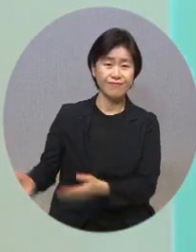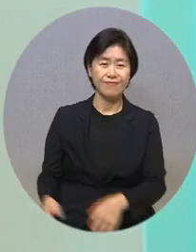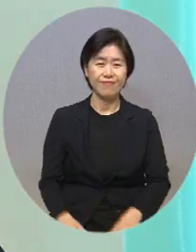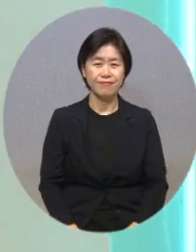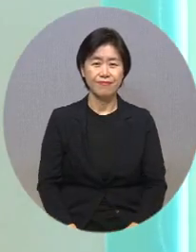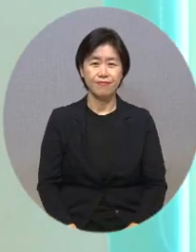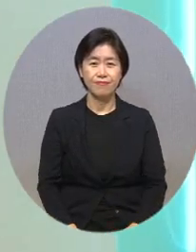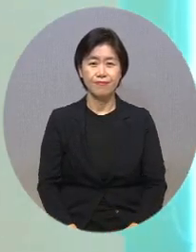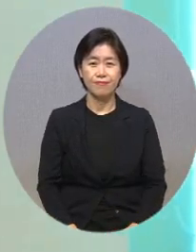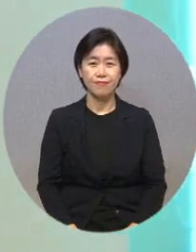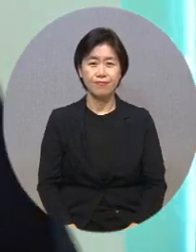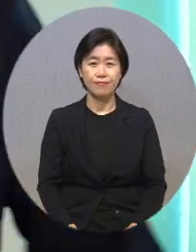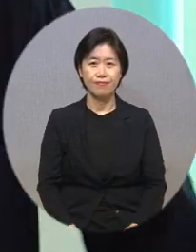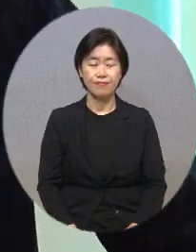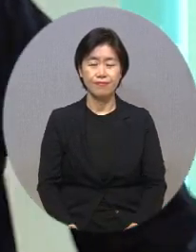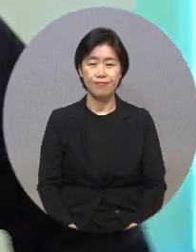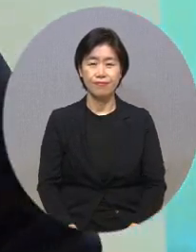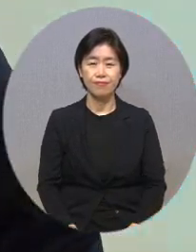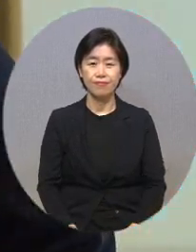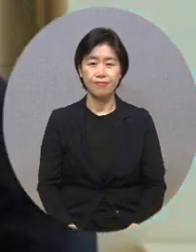아,